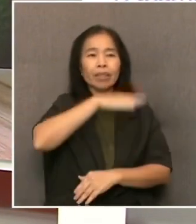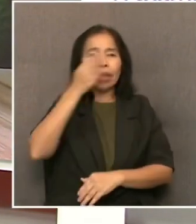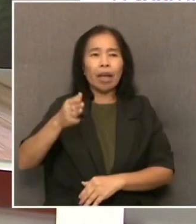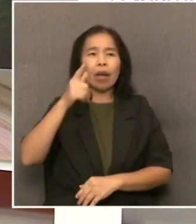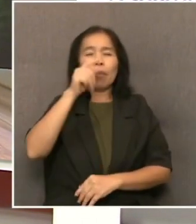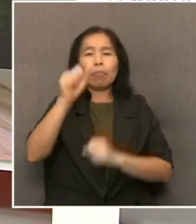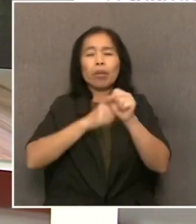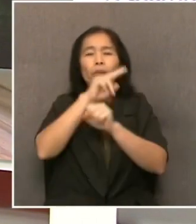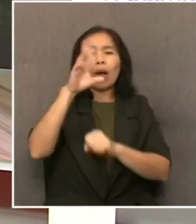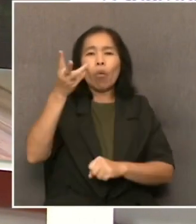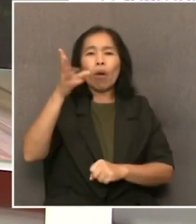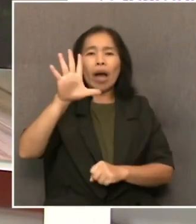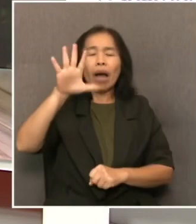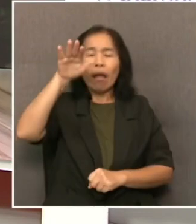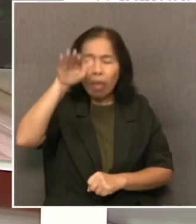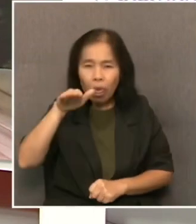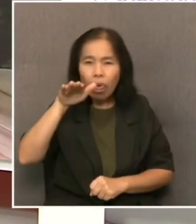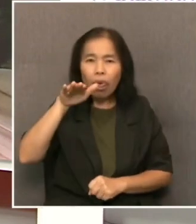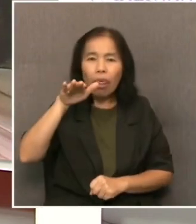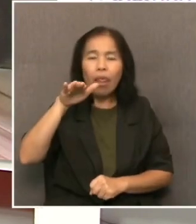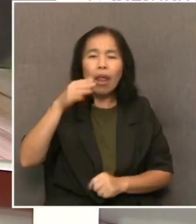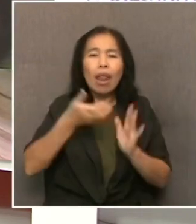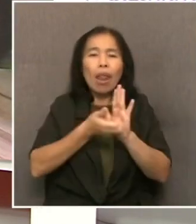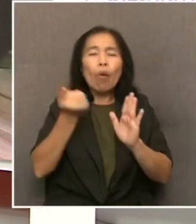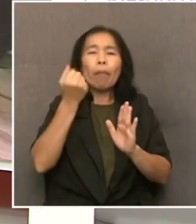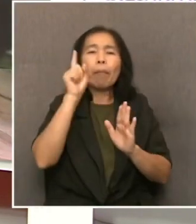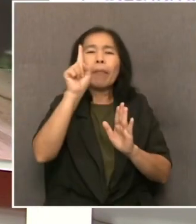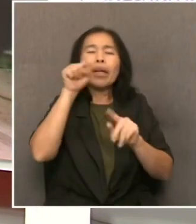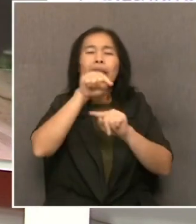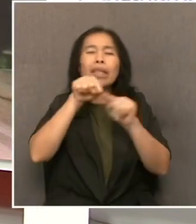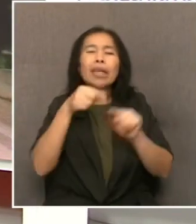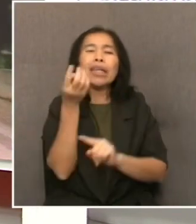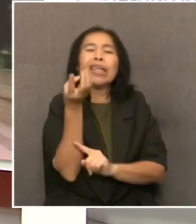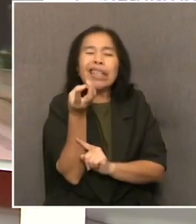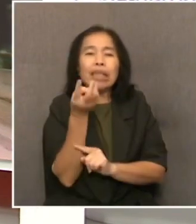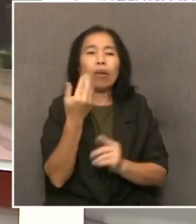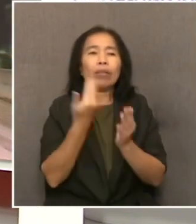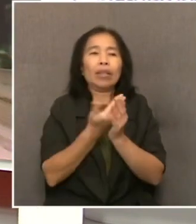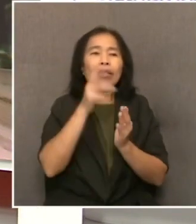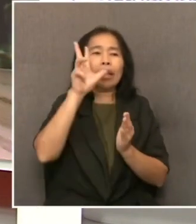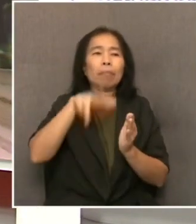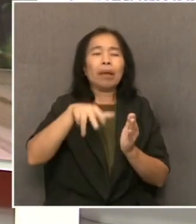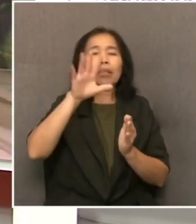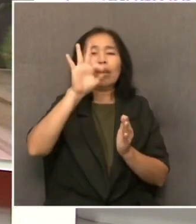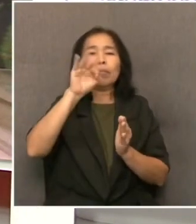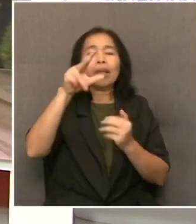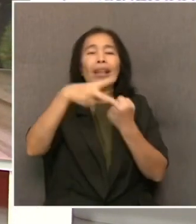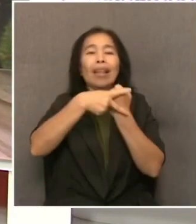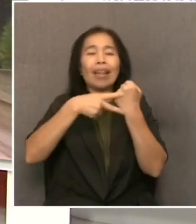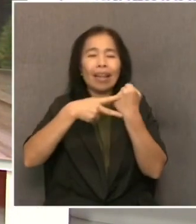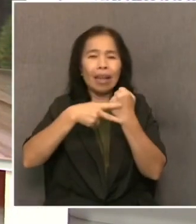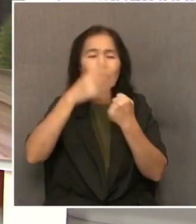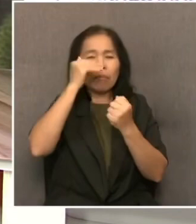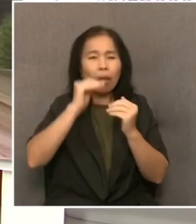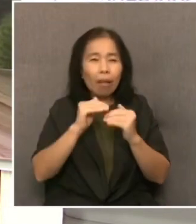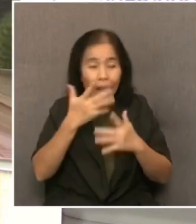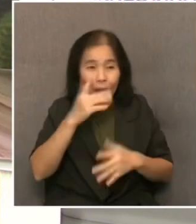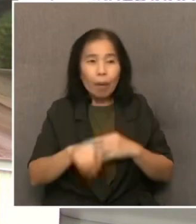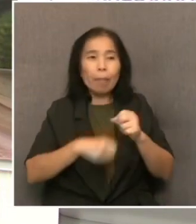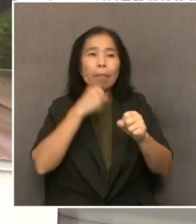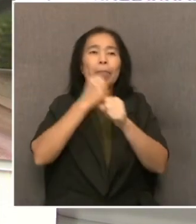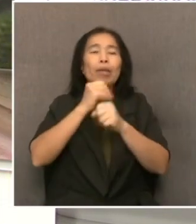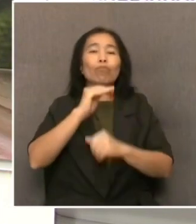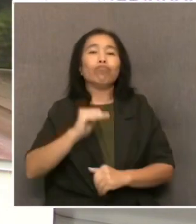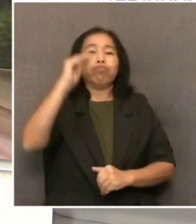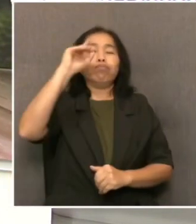นะคะขยายตัวลดลงเล็กน้อย 1%นะคะแต่ว่ายังเยอะอยู่นะ3,900ล้านดอลลาร์จากนั้นก็ขยับขึ้นอย่างต่อเนื่อง